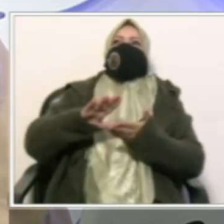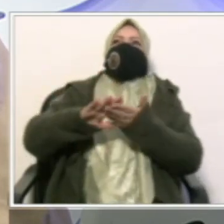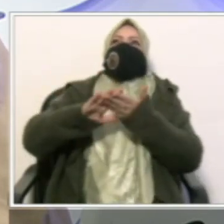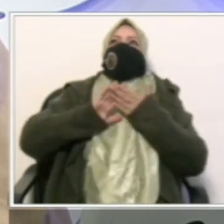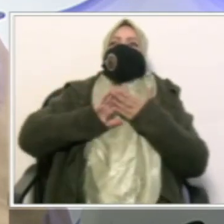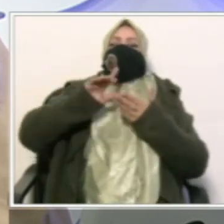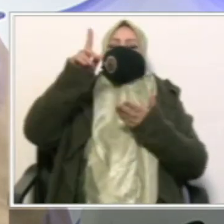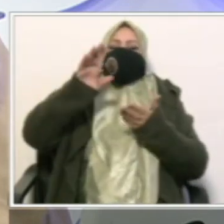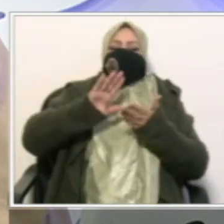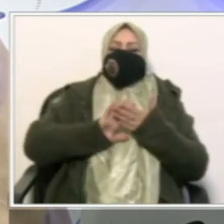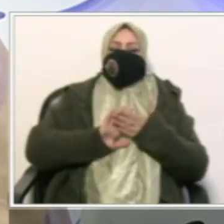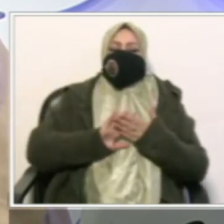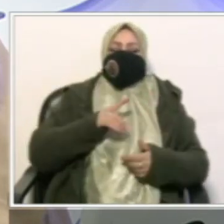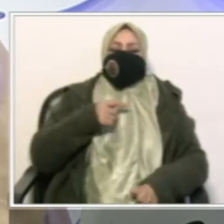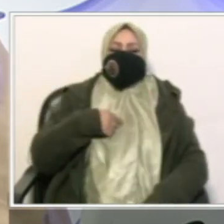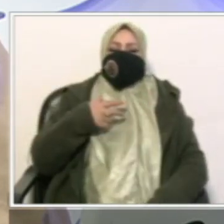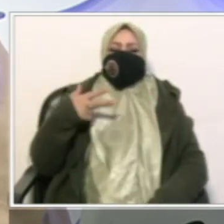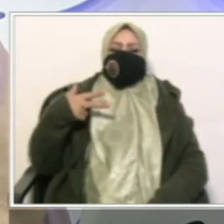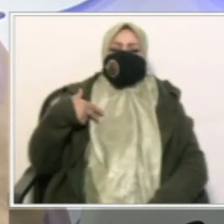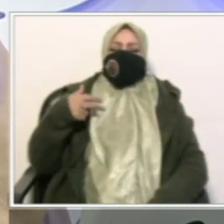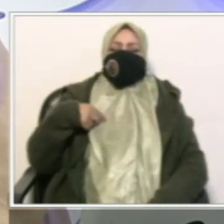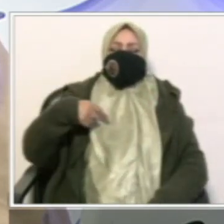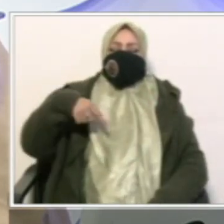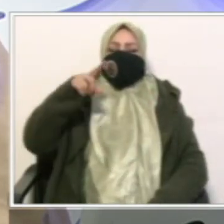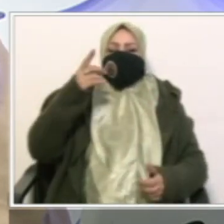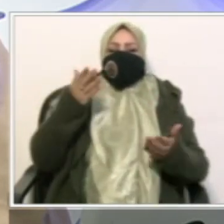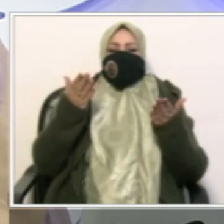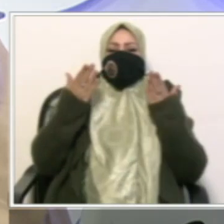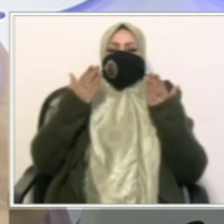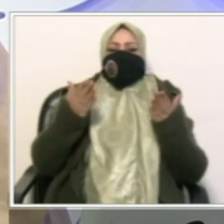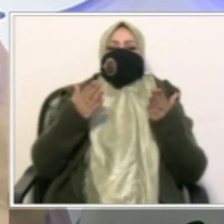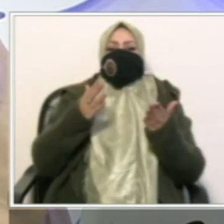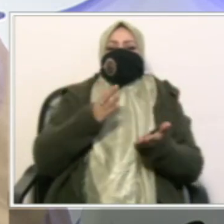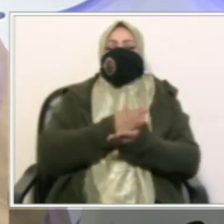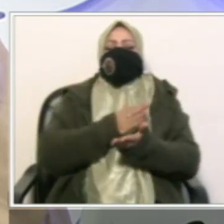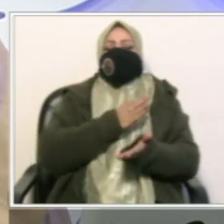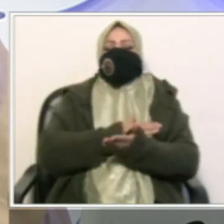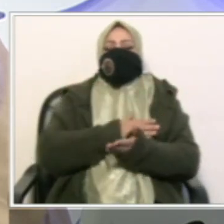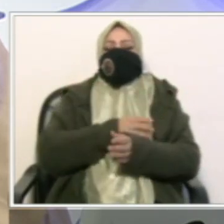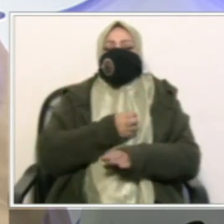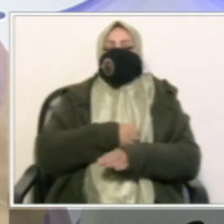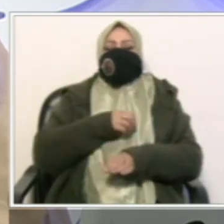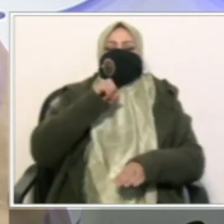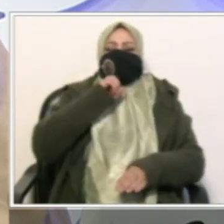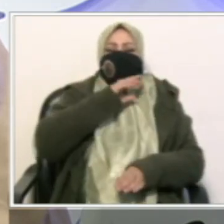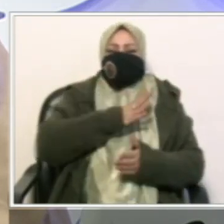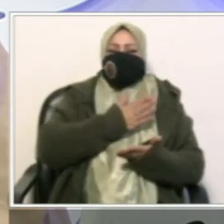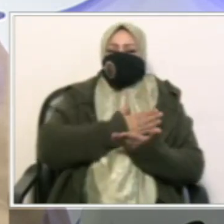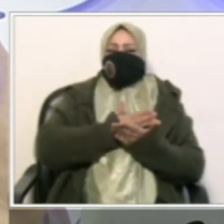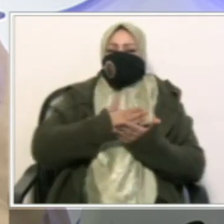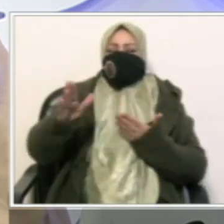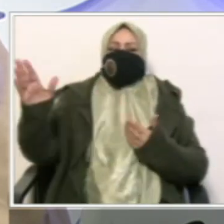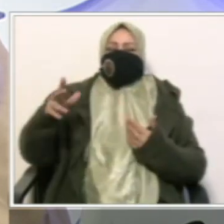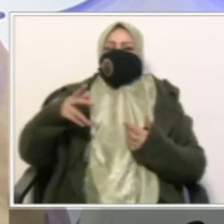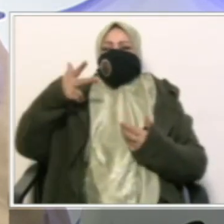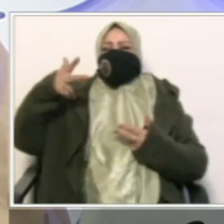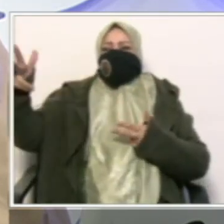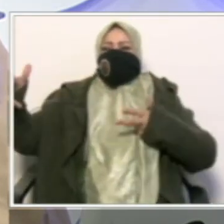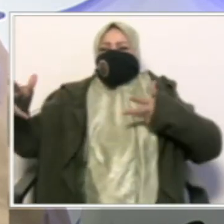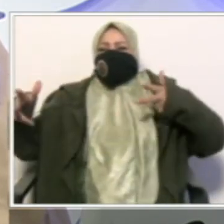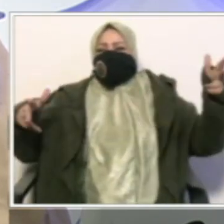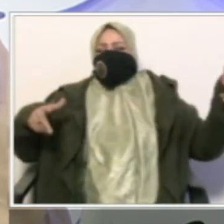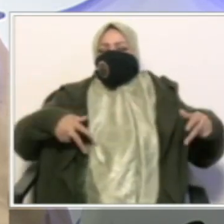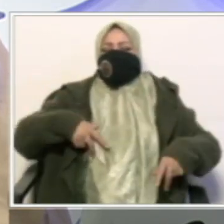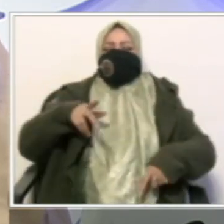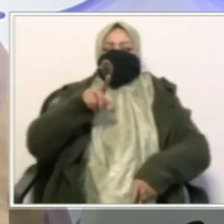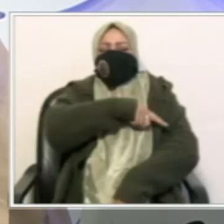يدعو: اللهم باعد بيني وبين خطاياي كما باعدت بين المشرق والمغرب، ونقني من ذنوبي وخطاياي كما ينقى الثوب الأبيض من